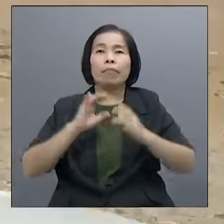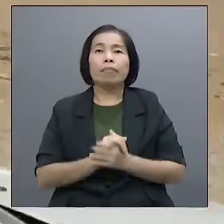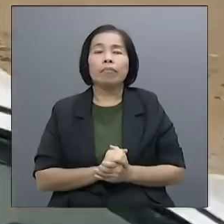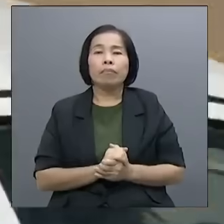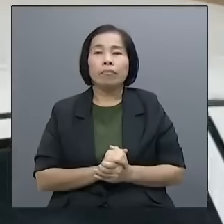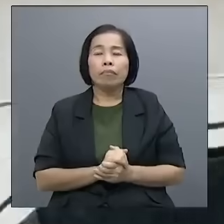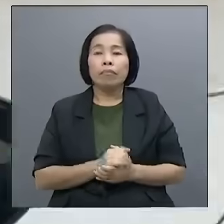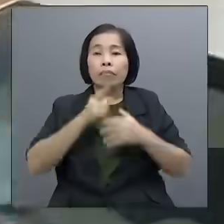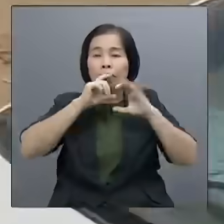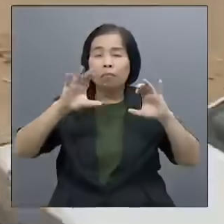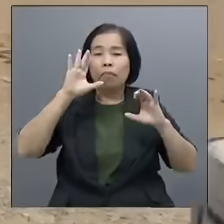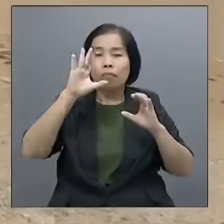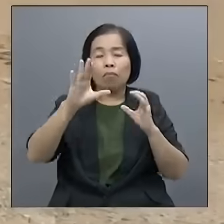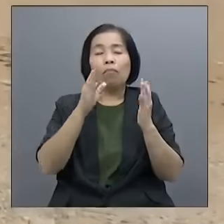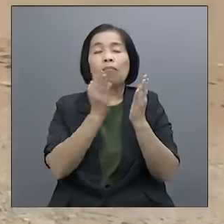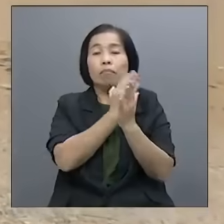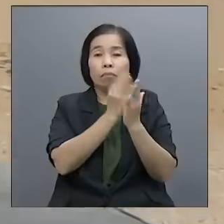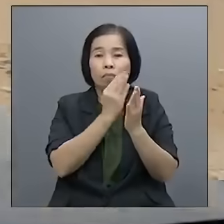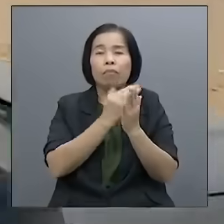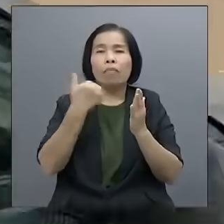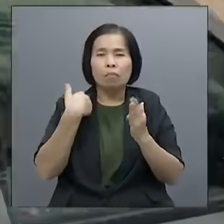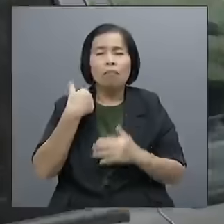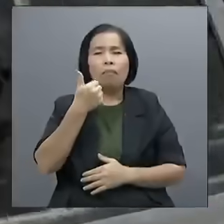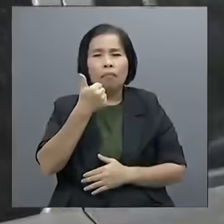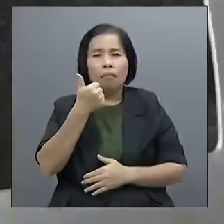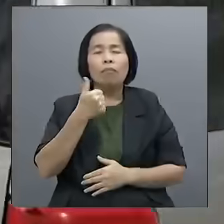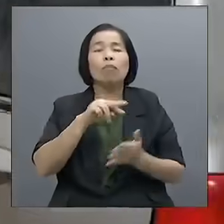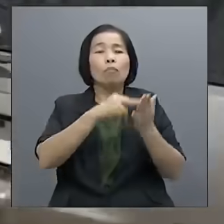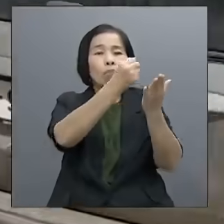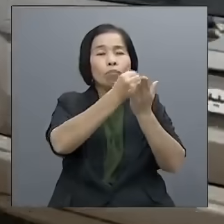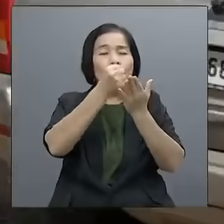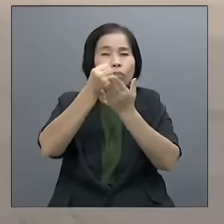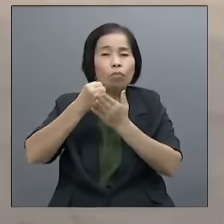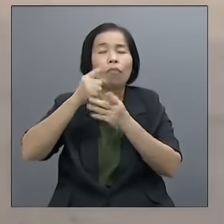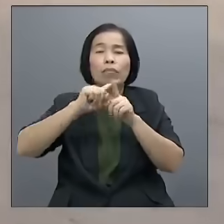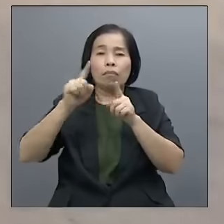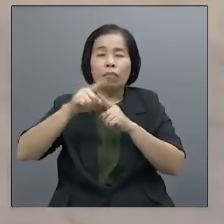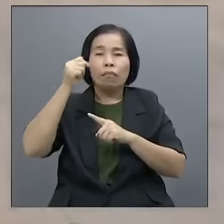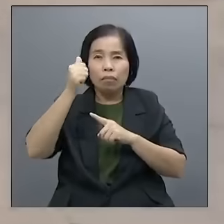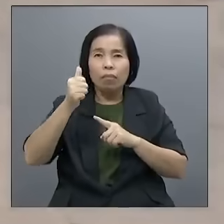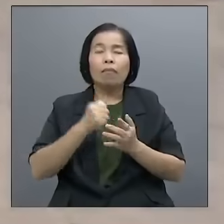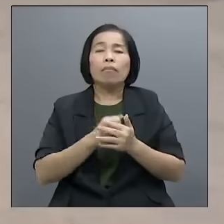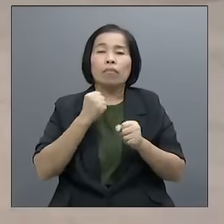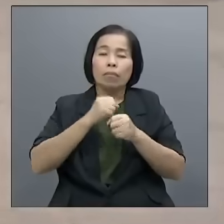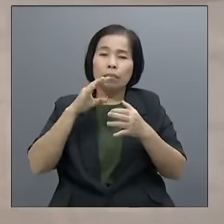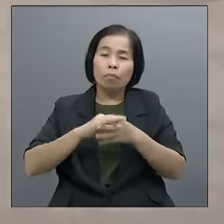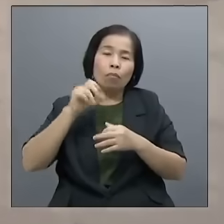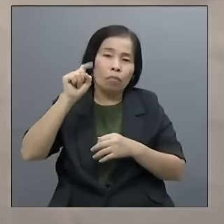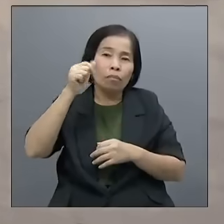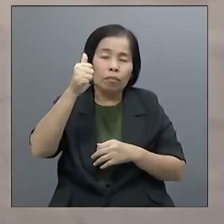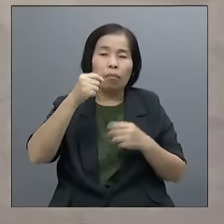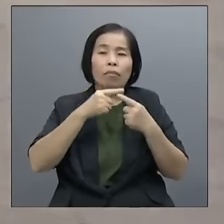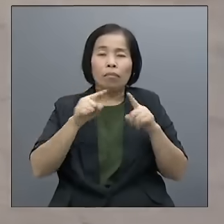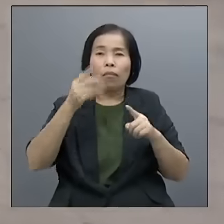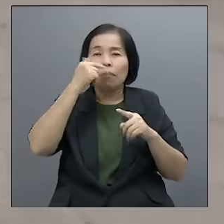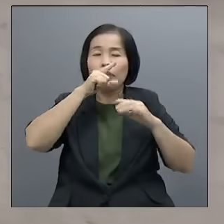บาลฝั่งตะวันออกจะออกมาประกาศเปิดรับความช่วยเหลือรอบด้านและก็ให้ความสำคัญกับการรับมือสถานการณ์ฉุกเฉินหลังจากรั